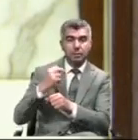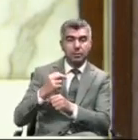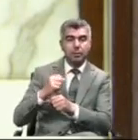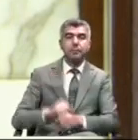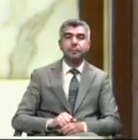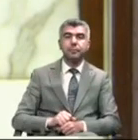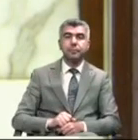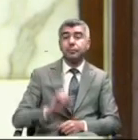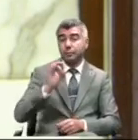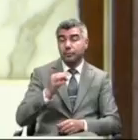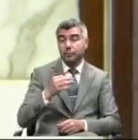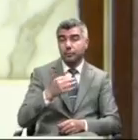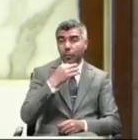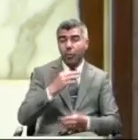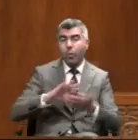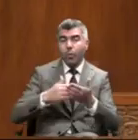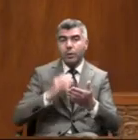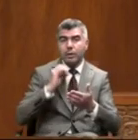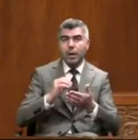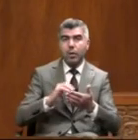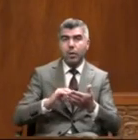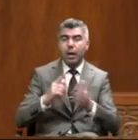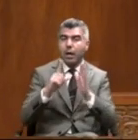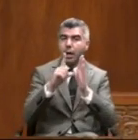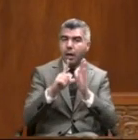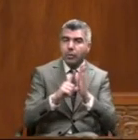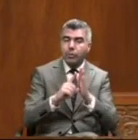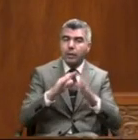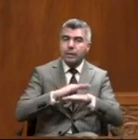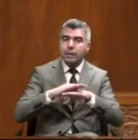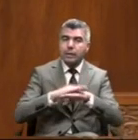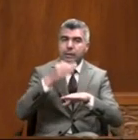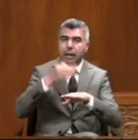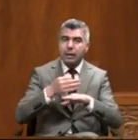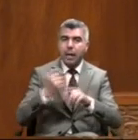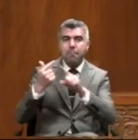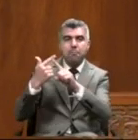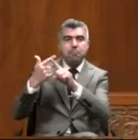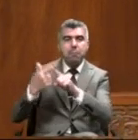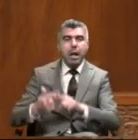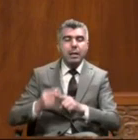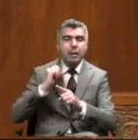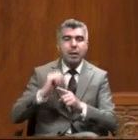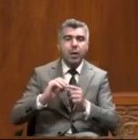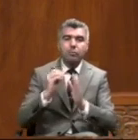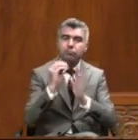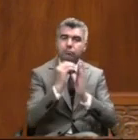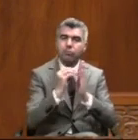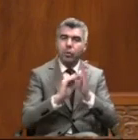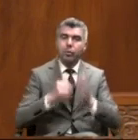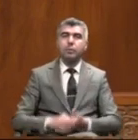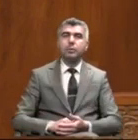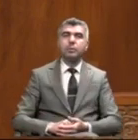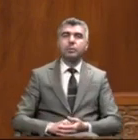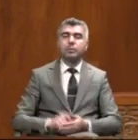بالنظر كما قلت الى قوه الاطار السياسه الاقتصاديه للمغرب والاسس الصلبه التي تستند اليها